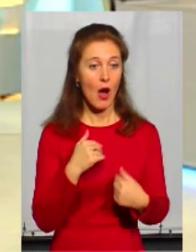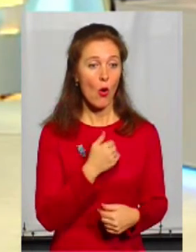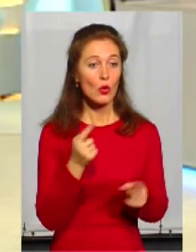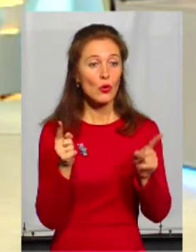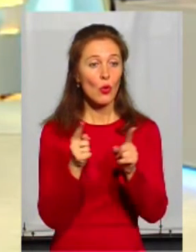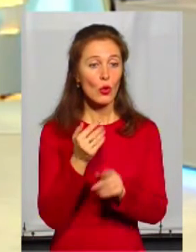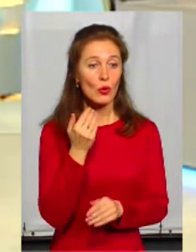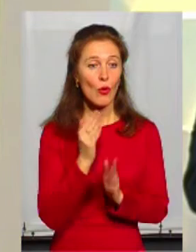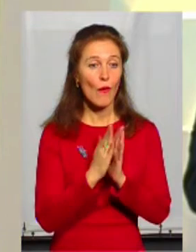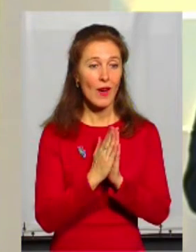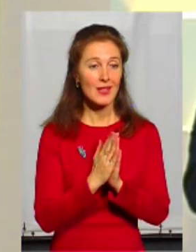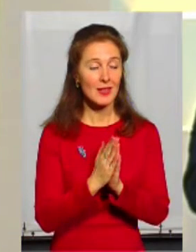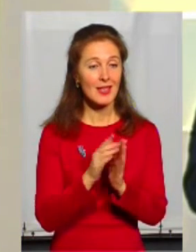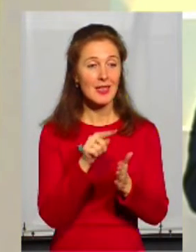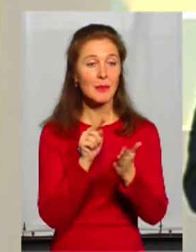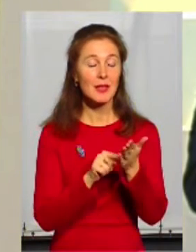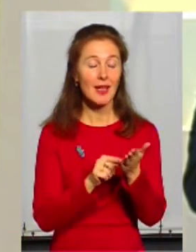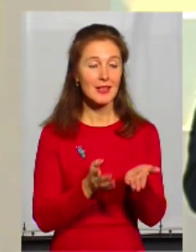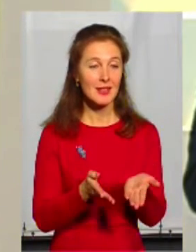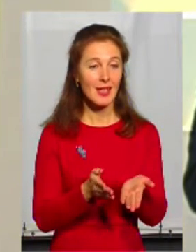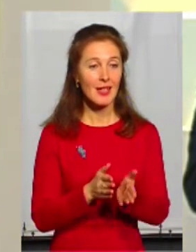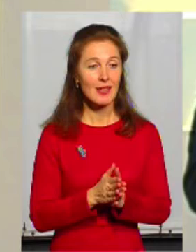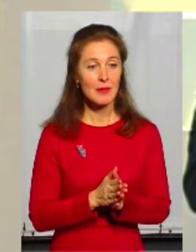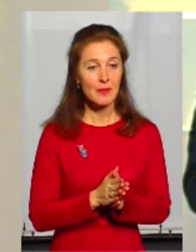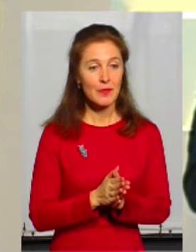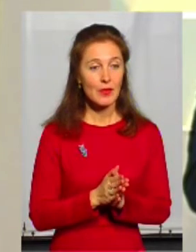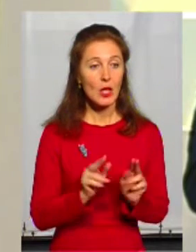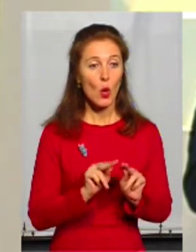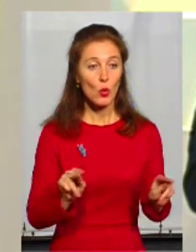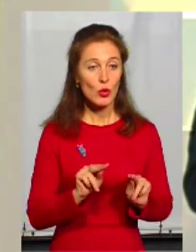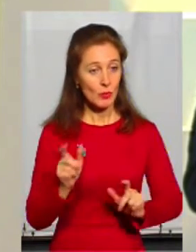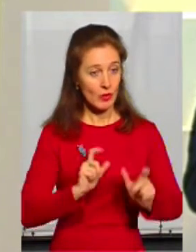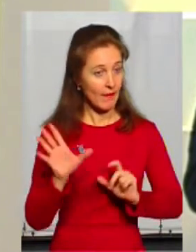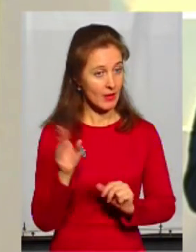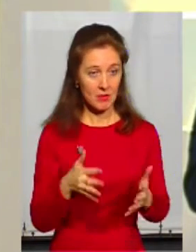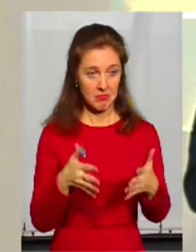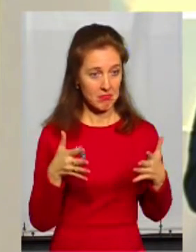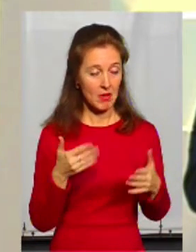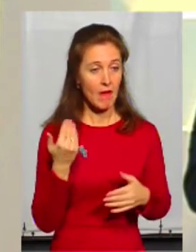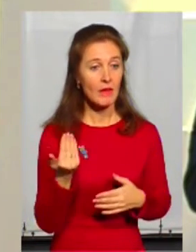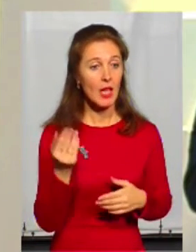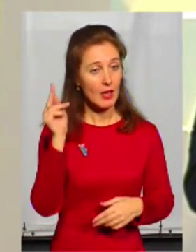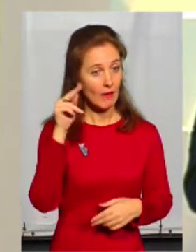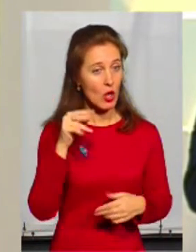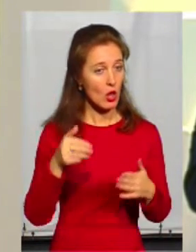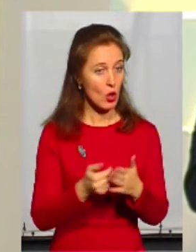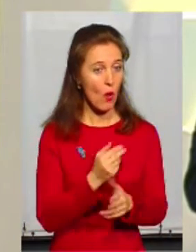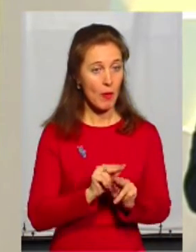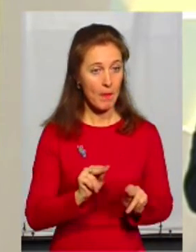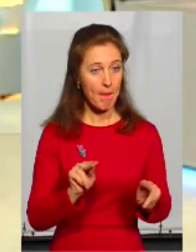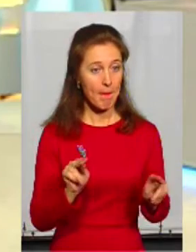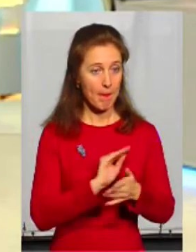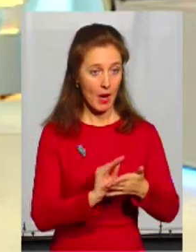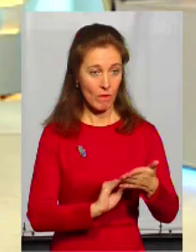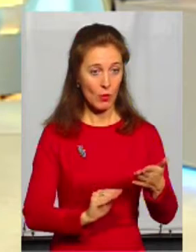вас попросити відповісти на запитання. З учнями і студентами все зрозуміло, їх навчають новому правопису в